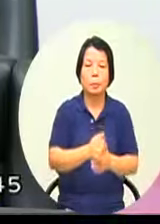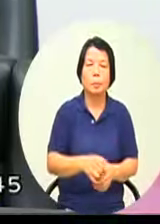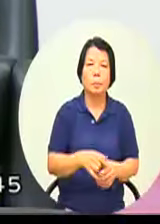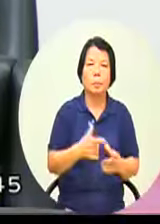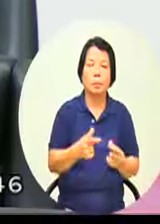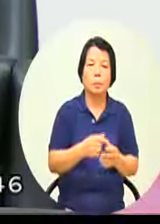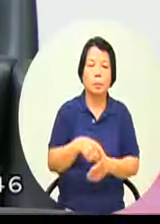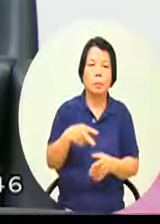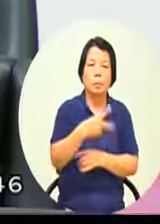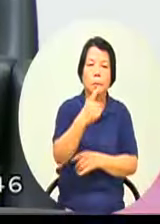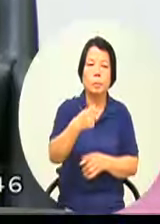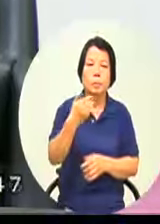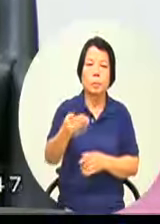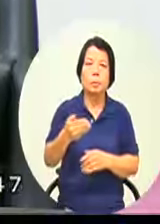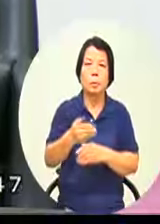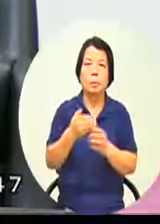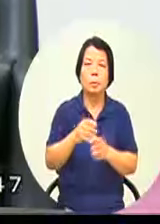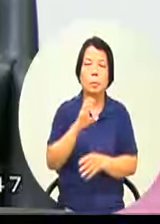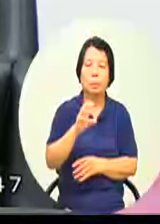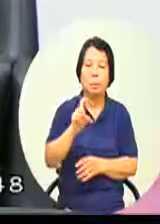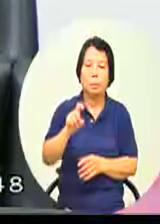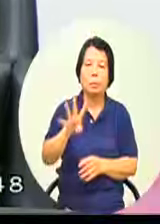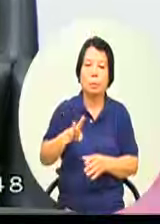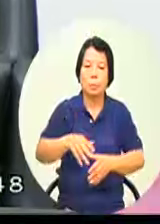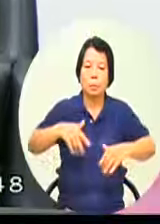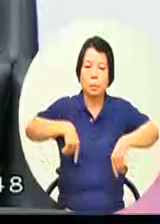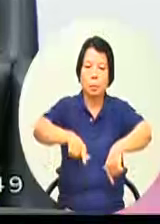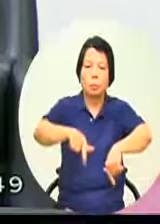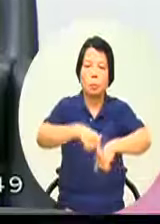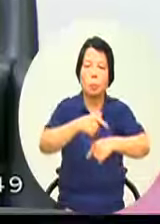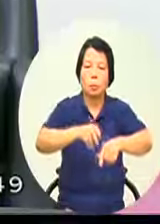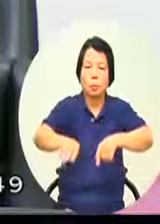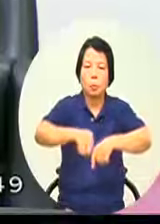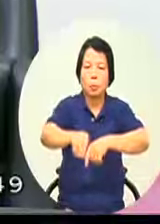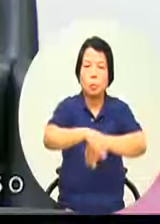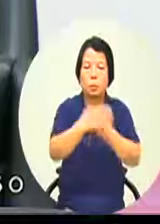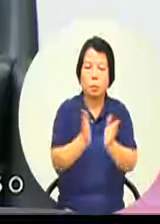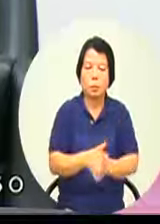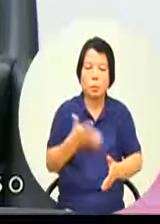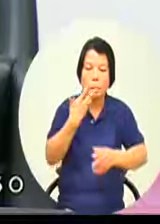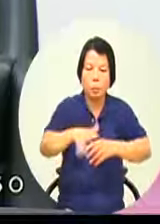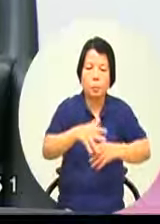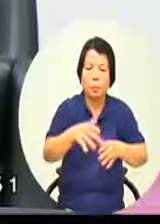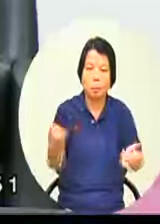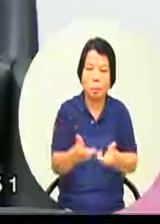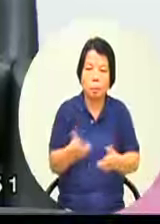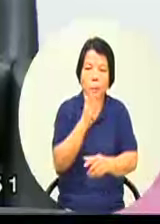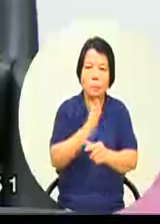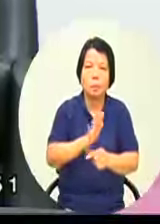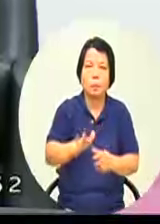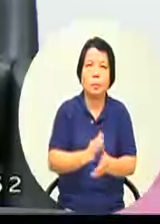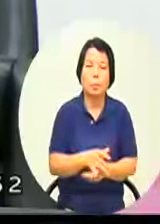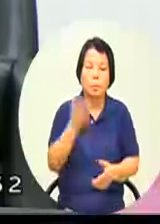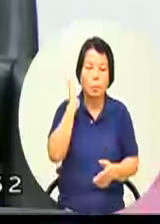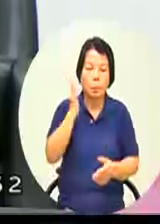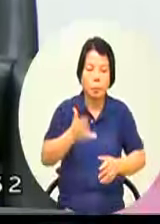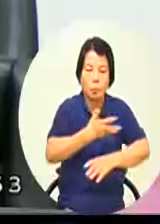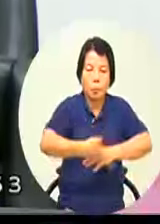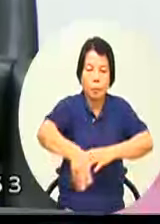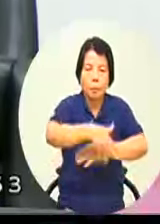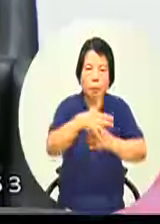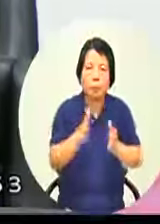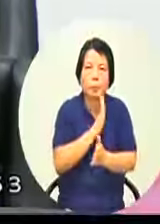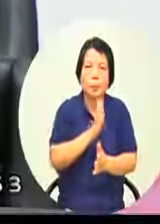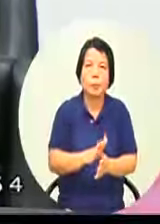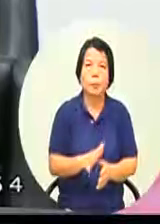南平路219巷14弄这一段的这个排水现在是在施工，然后它的排水是它的